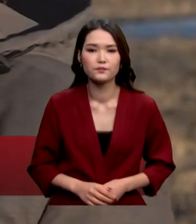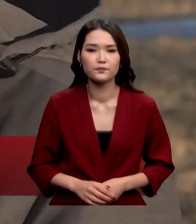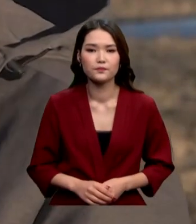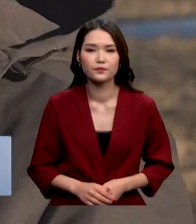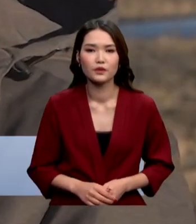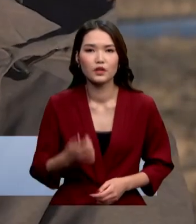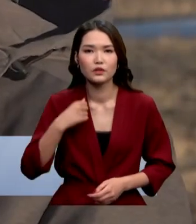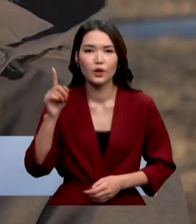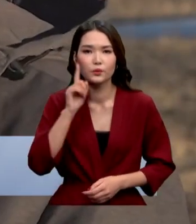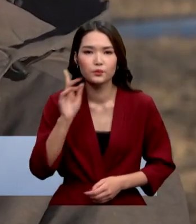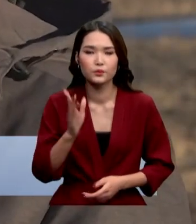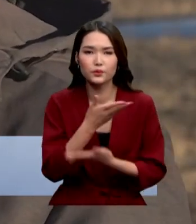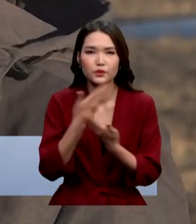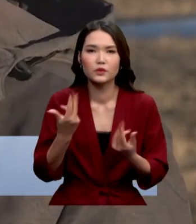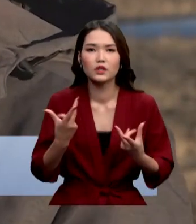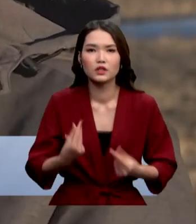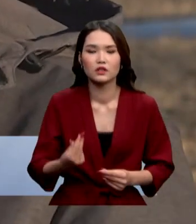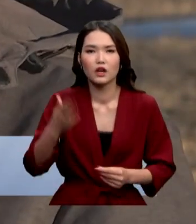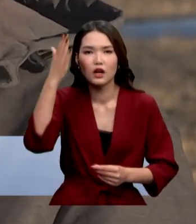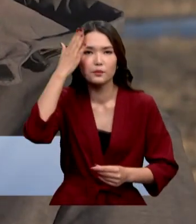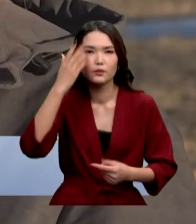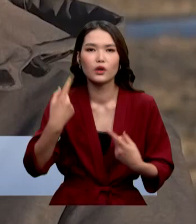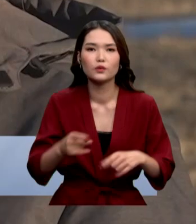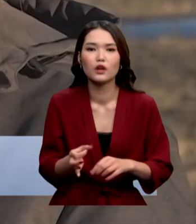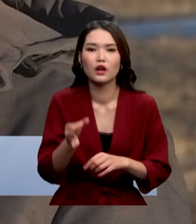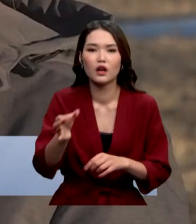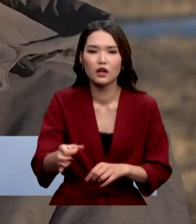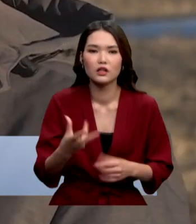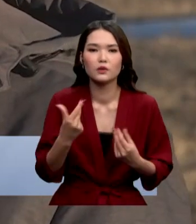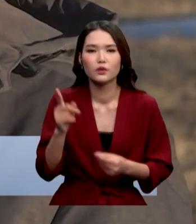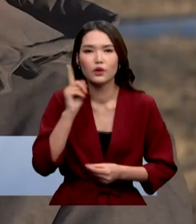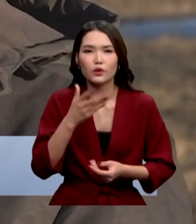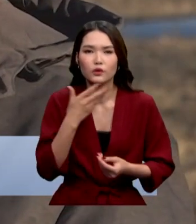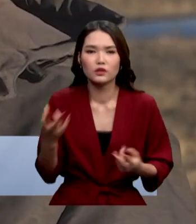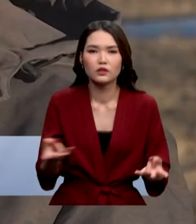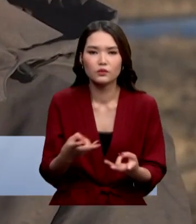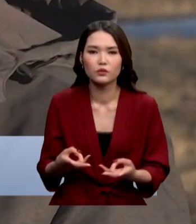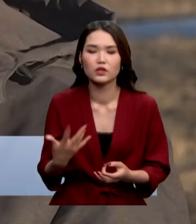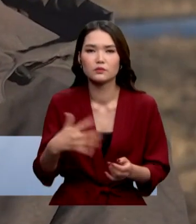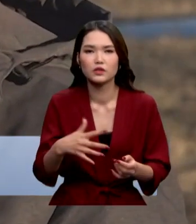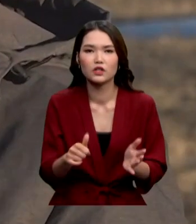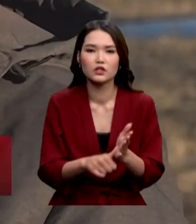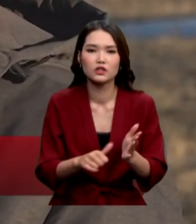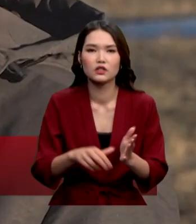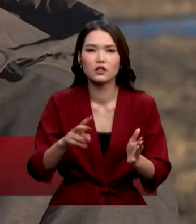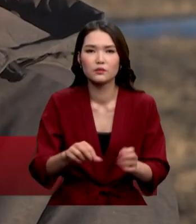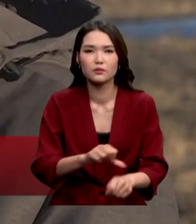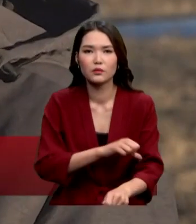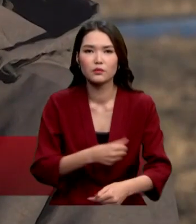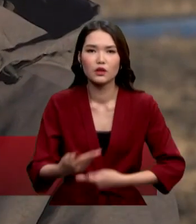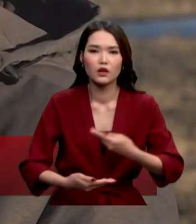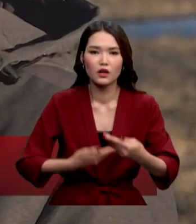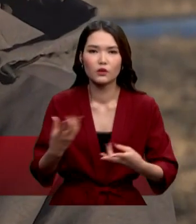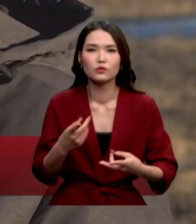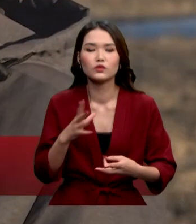Нам неудобно, что местный акимат находится в другом селе. Чтобы добраться до него, необходимо проехать 50-60 километров. Чтобы